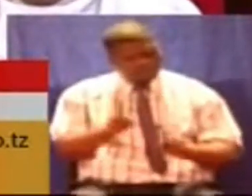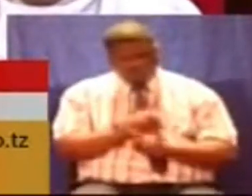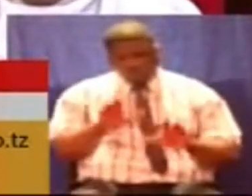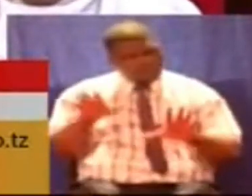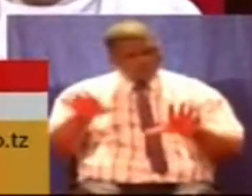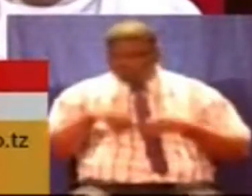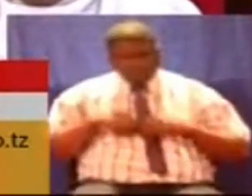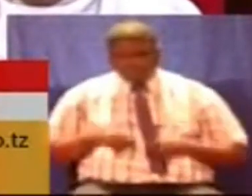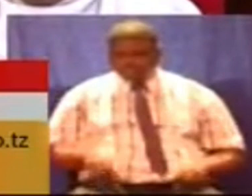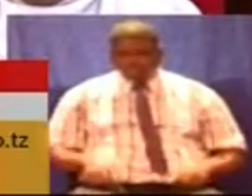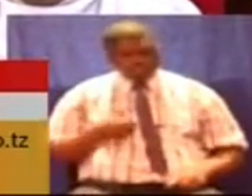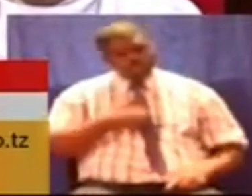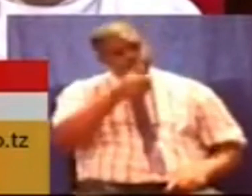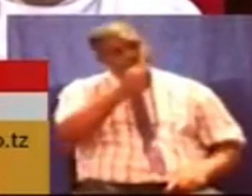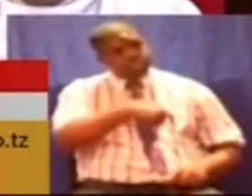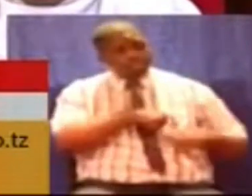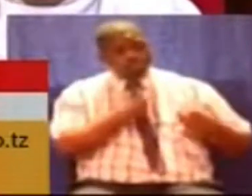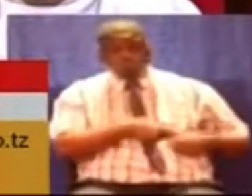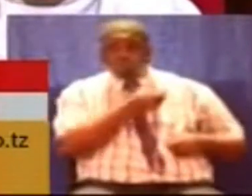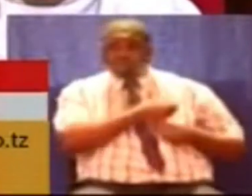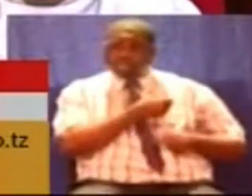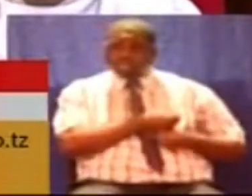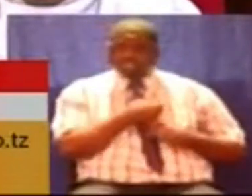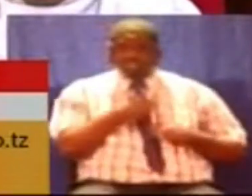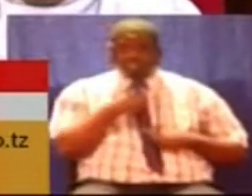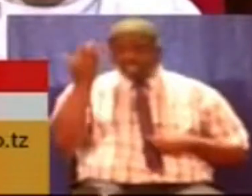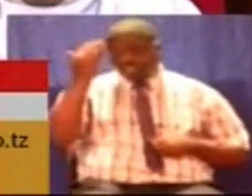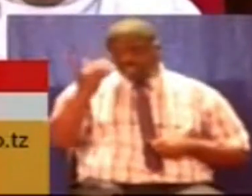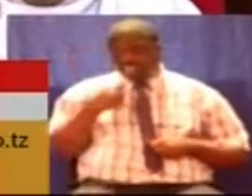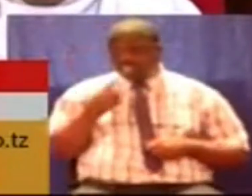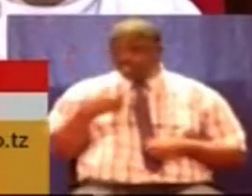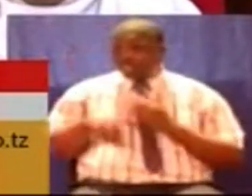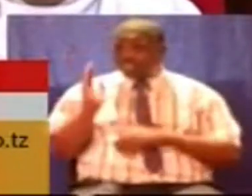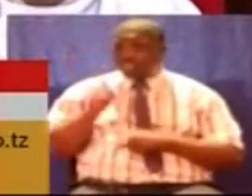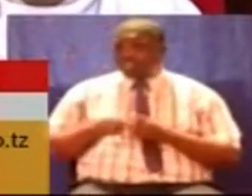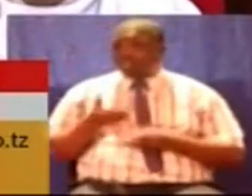dhati kwa kazi anayoifanya, na mimi nasema sina la kufanya na wala sa kusema zaidi, kwa sema